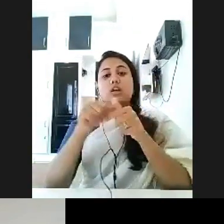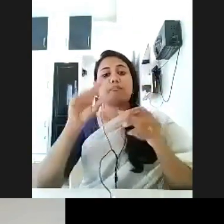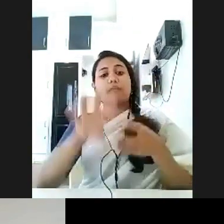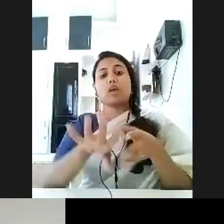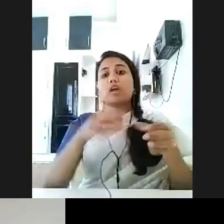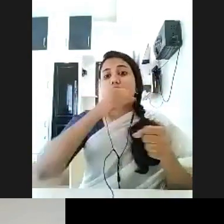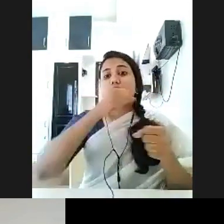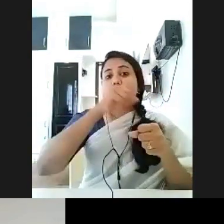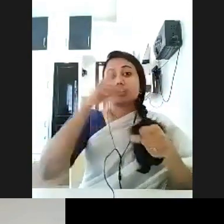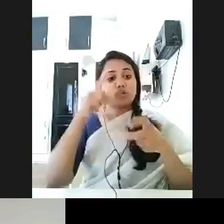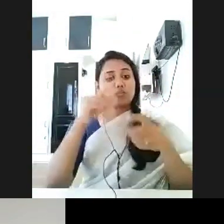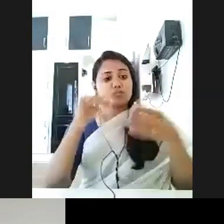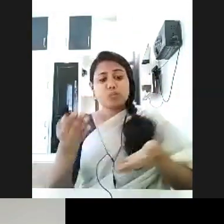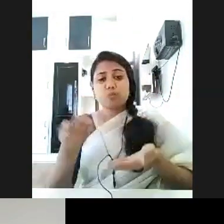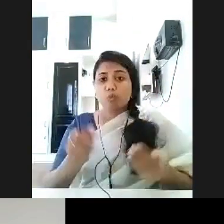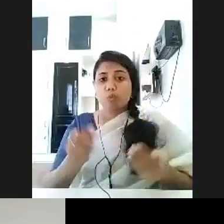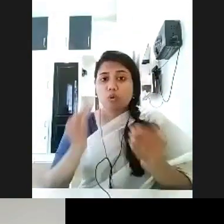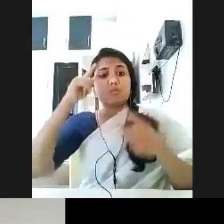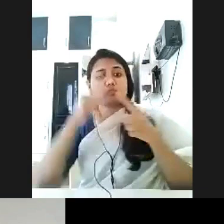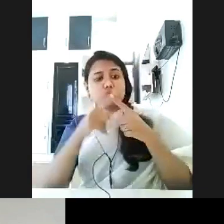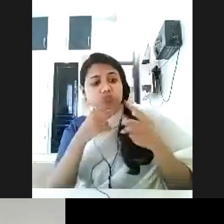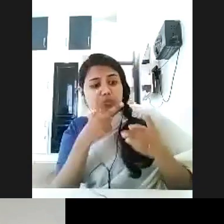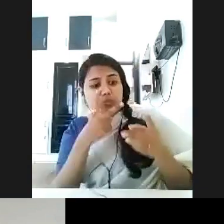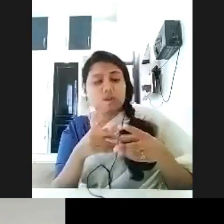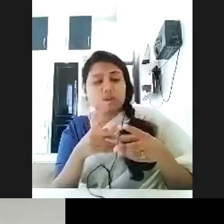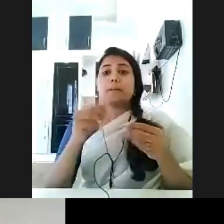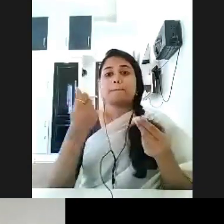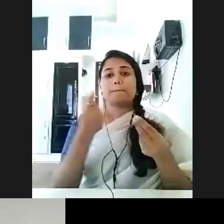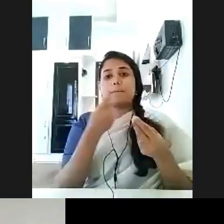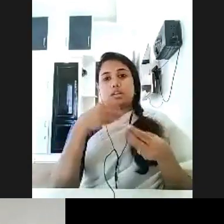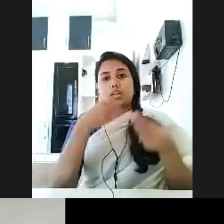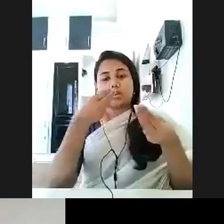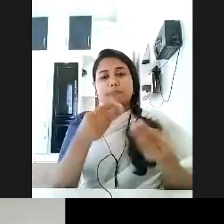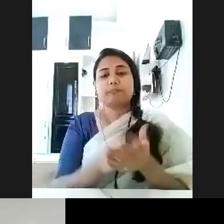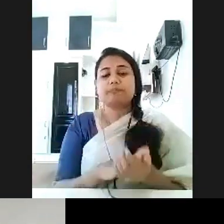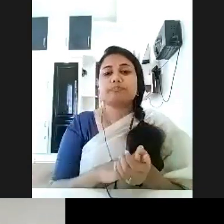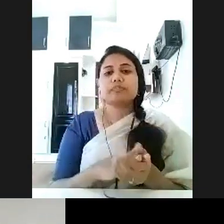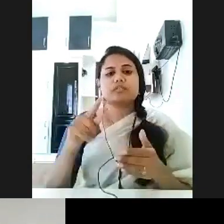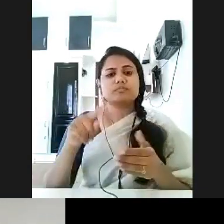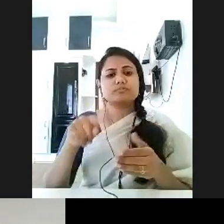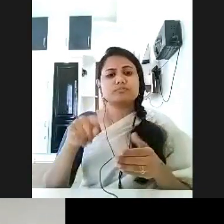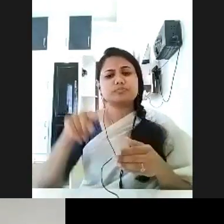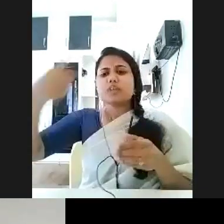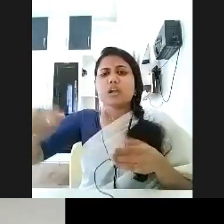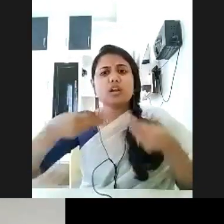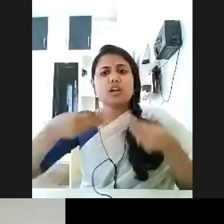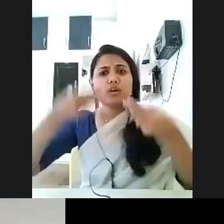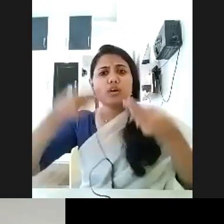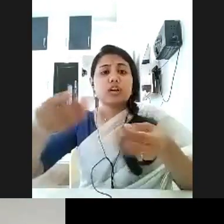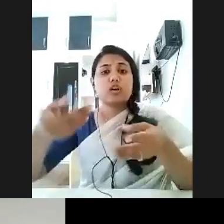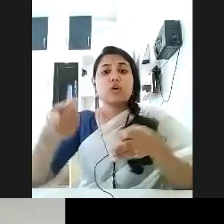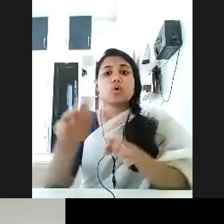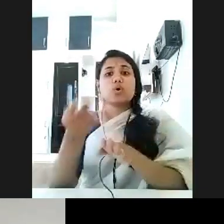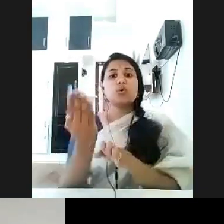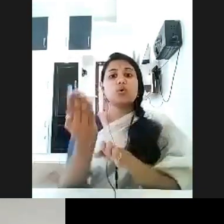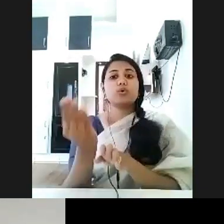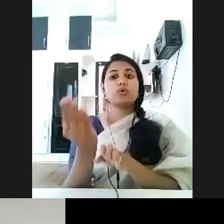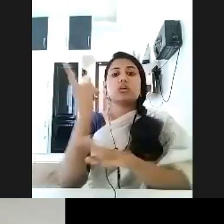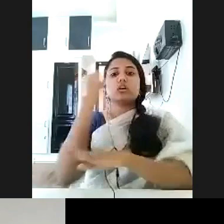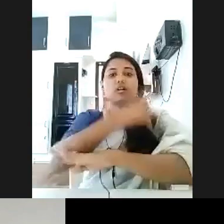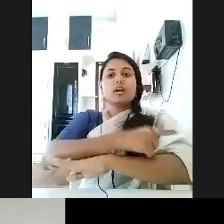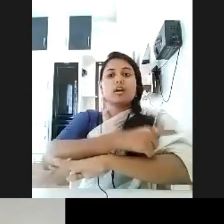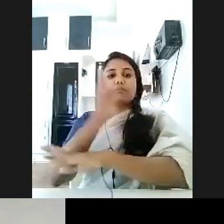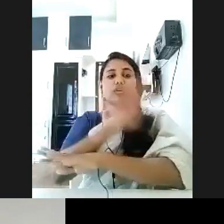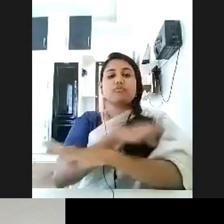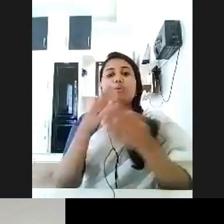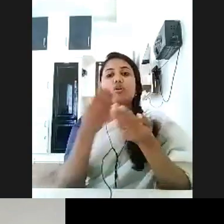ജീൻ തെറാപ്പി കൊടുക്കുന്നത് സിംഗിൾ ഇൻഫ്യൂഷൻ ആണ്. അതായത് നാളെ കൊടുക്കുകയാണെങ്കിൽ ഒരു ദിവസം മുമ്പ് കുട്ടി വന്ന് അഡ്മിറ്റ് ആവുന്നതായിരിക്കും. സ്റ്റിറോയിഡ്